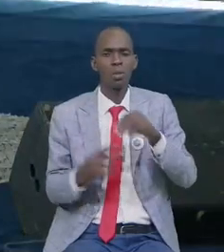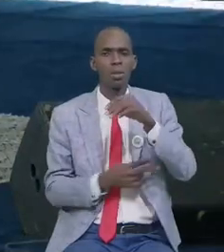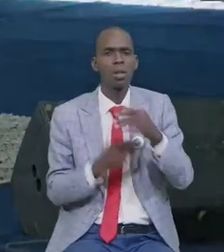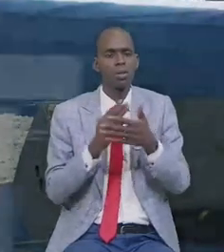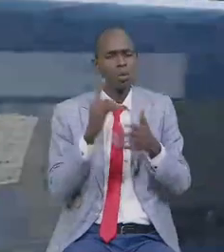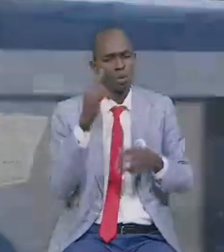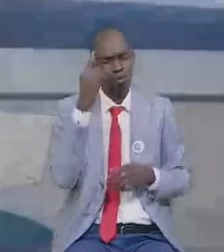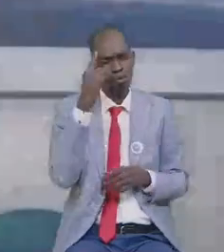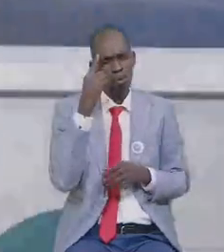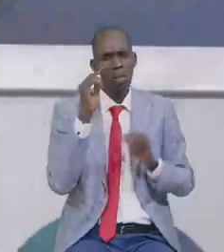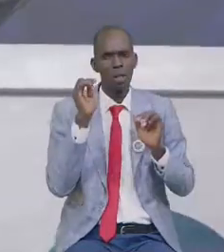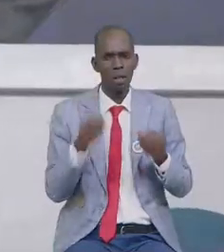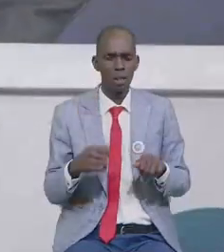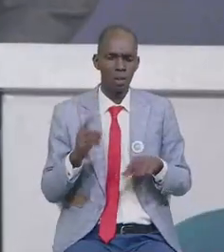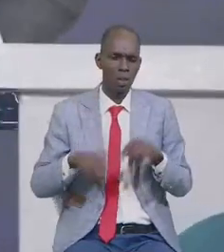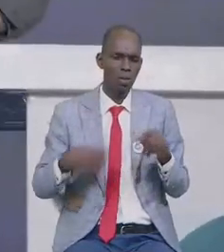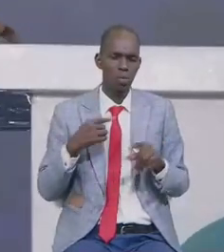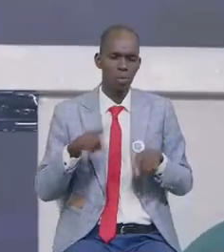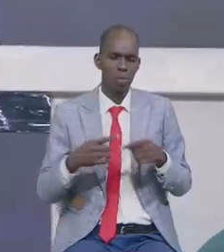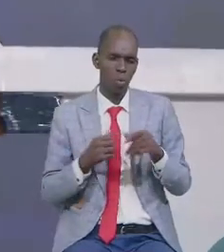peut pas aller sous cette eau-là